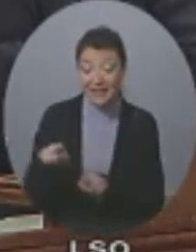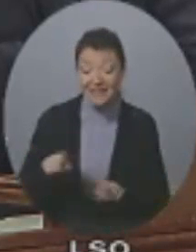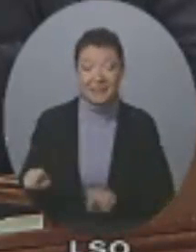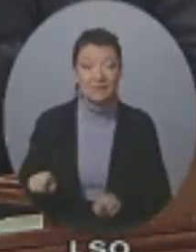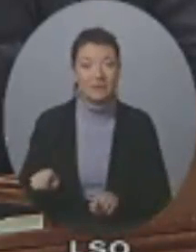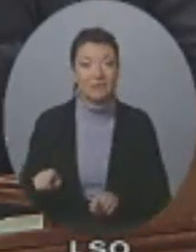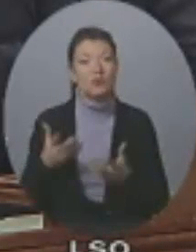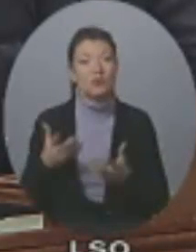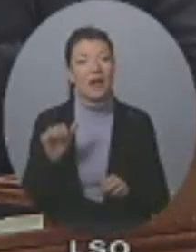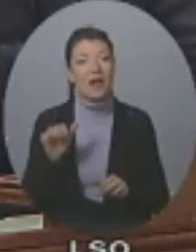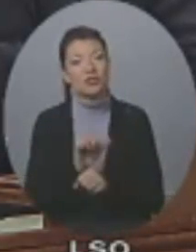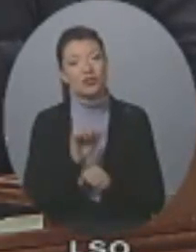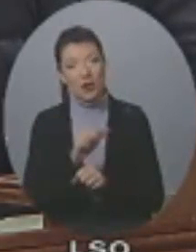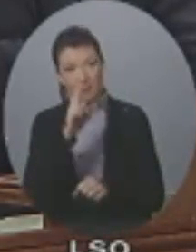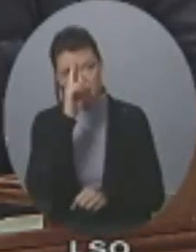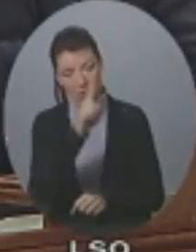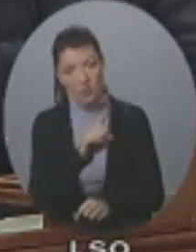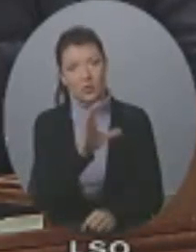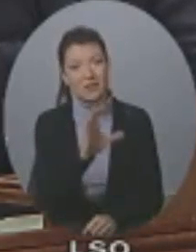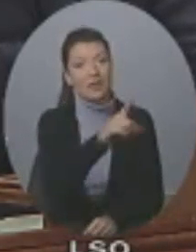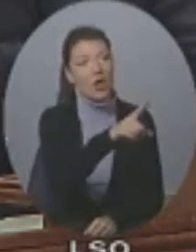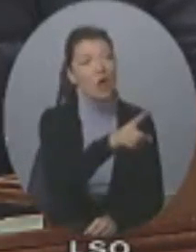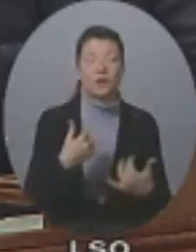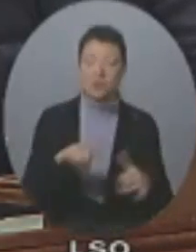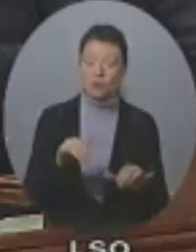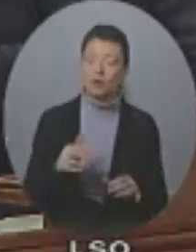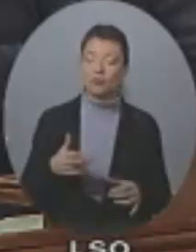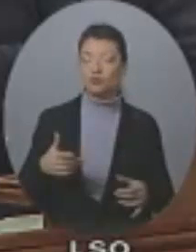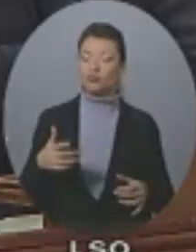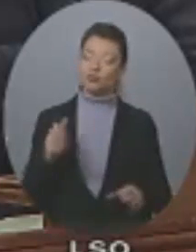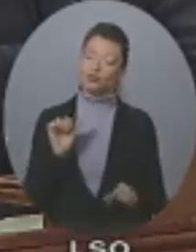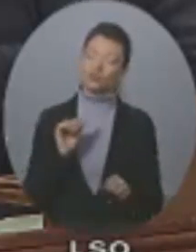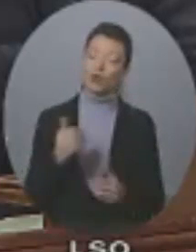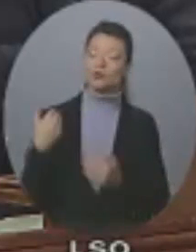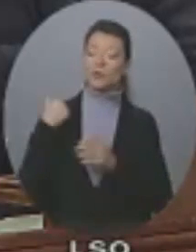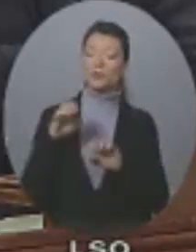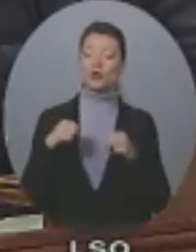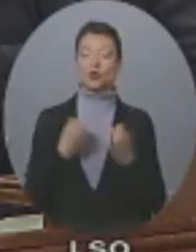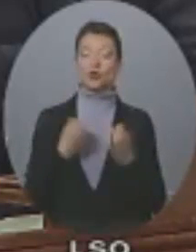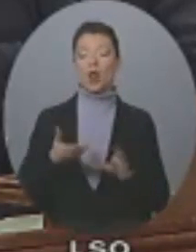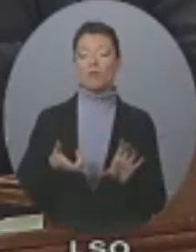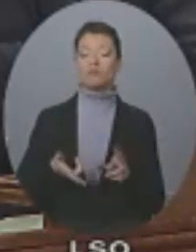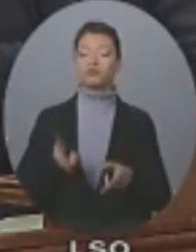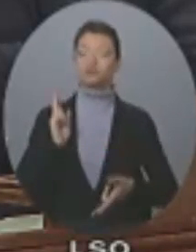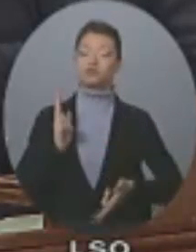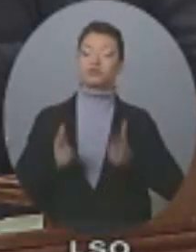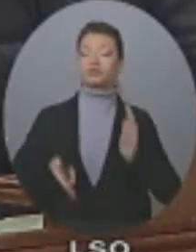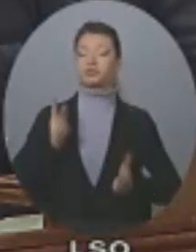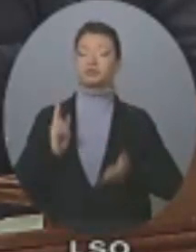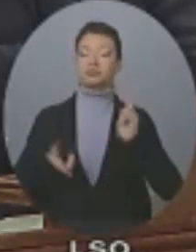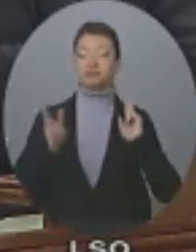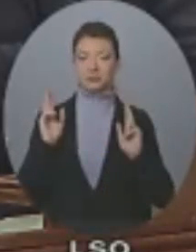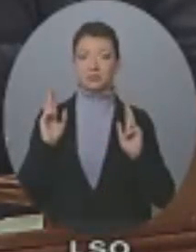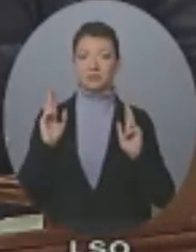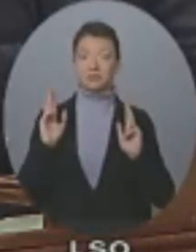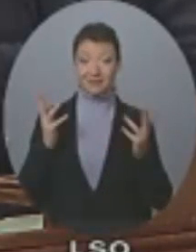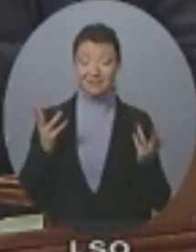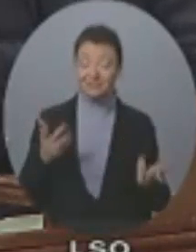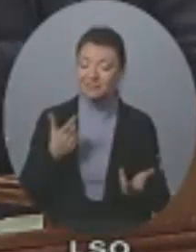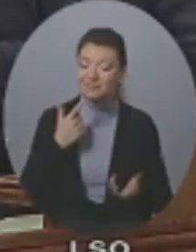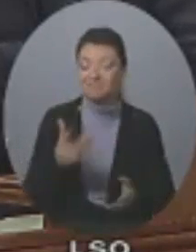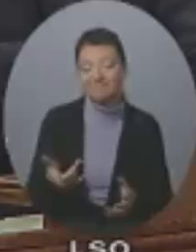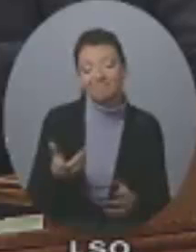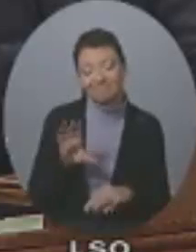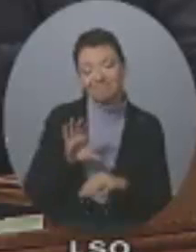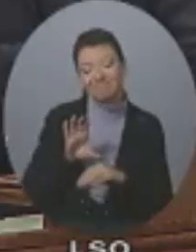la job des conservateurs qui ne cessent de se désengager de leurs responsabilités sociales. Et maintenant, on leur dit qu'ils recevront encore moins d'aide